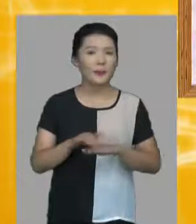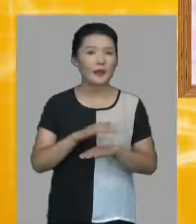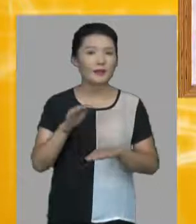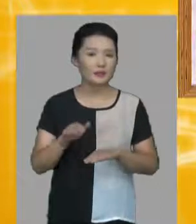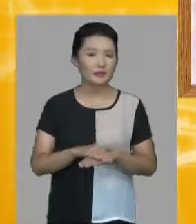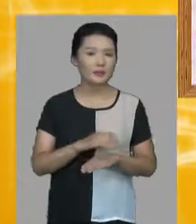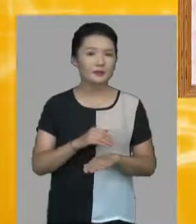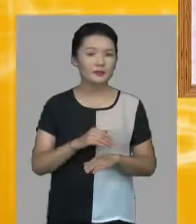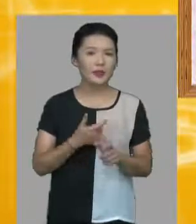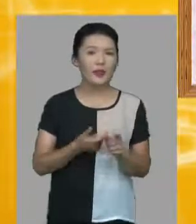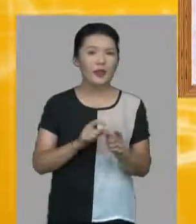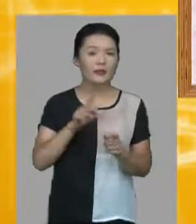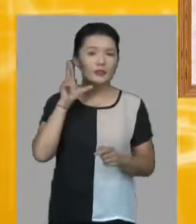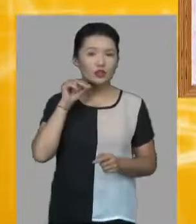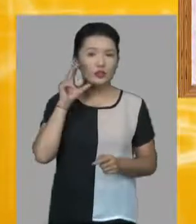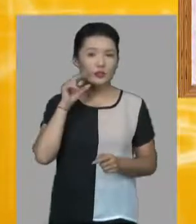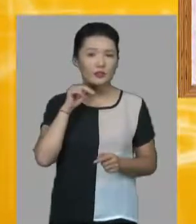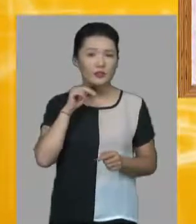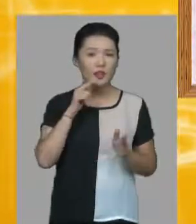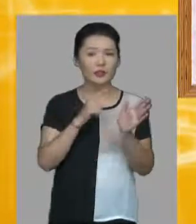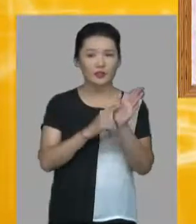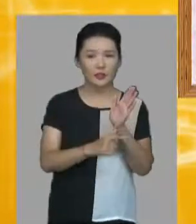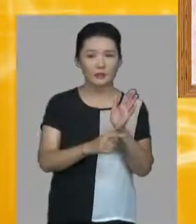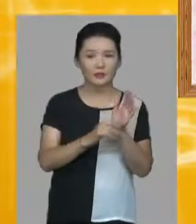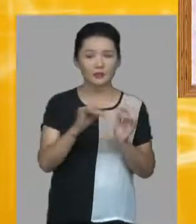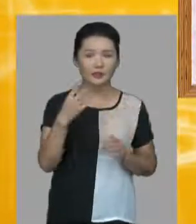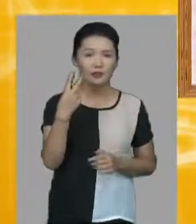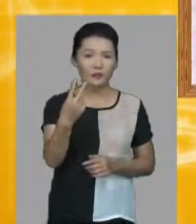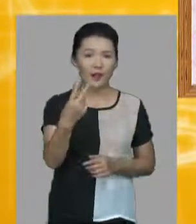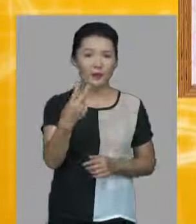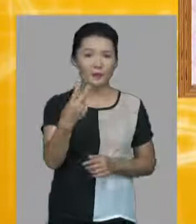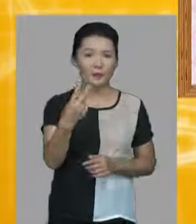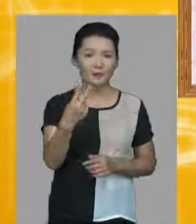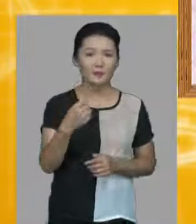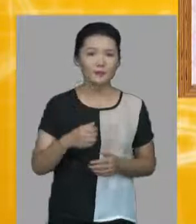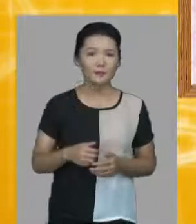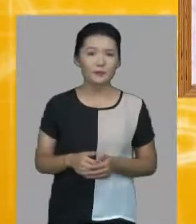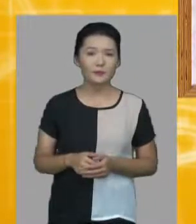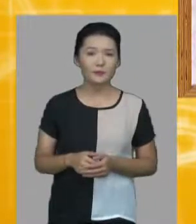Молодцы! Это числа 72.